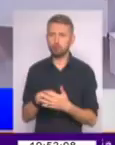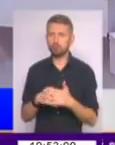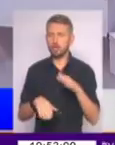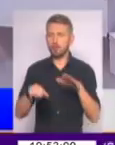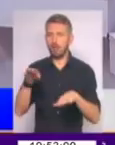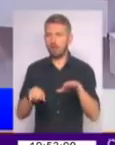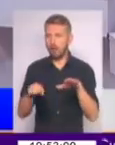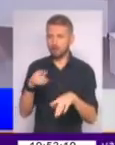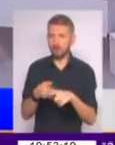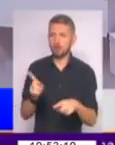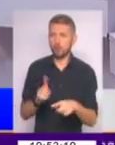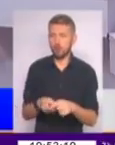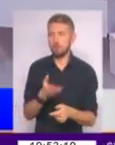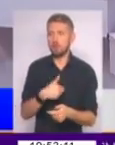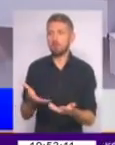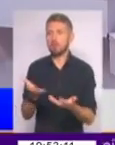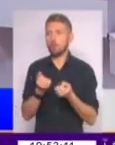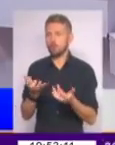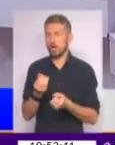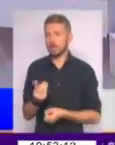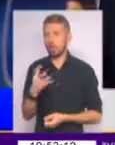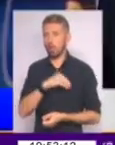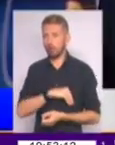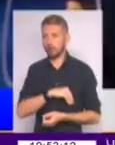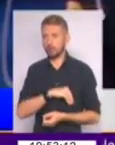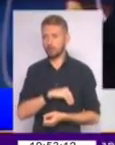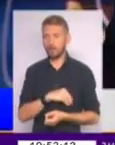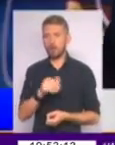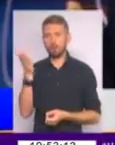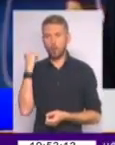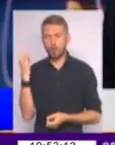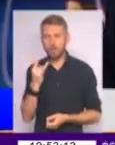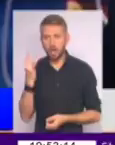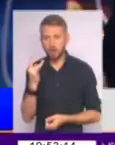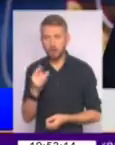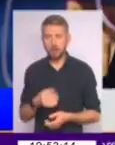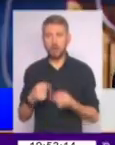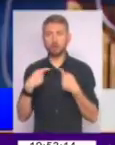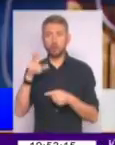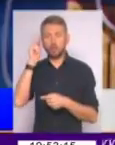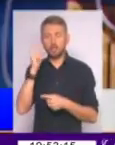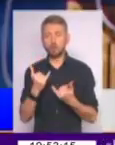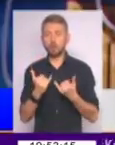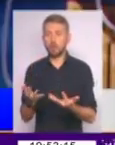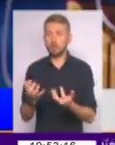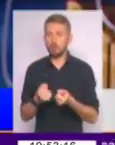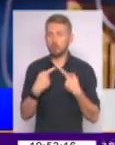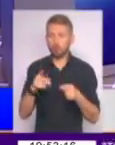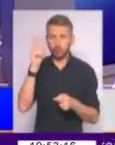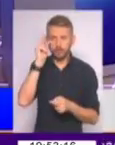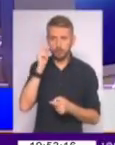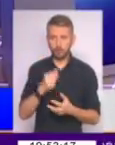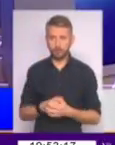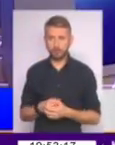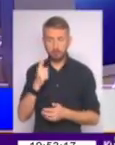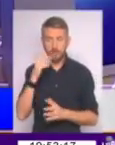баланс, который вот мы получали доход в прошлый раз. Другую цифру, сегодня получаем другую цифру.